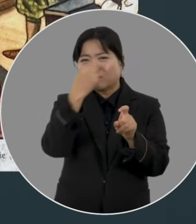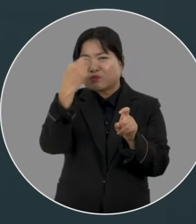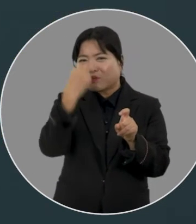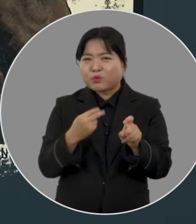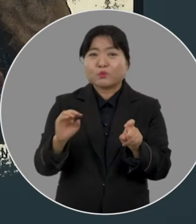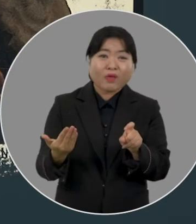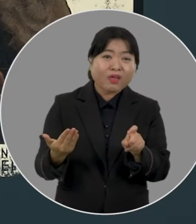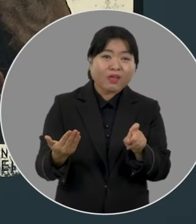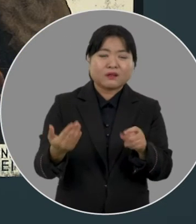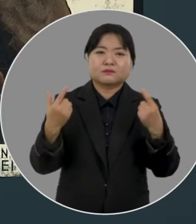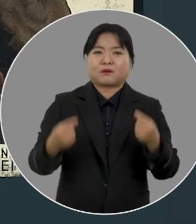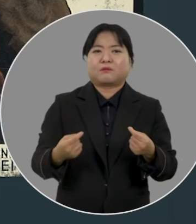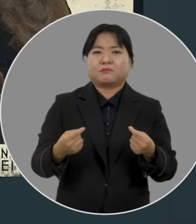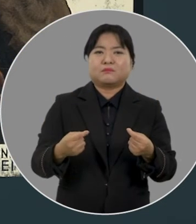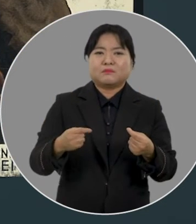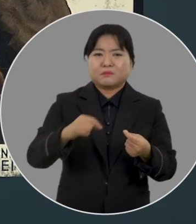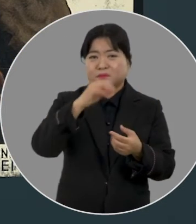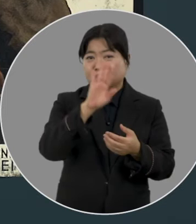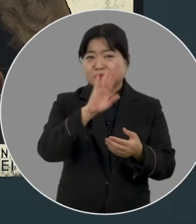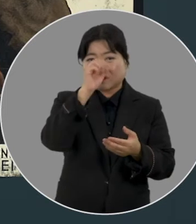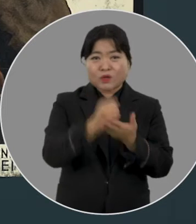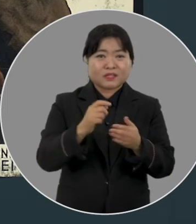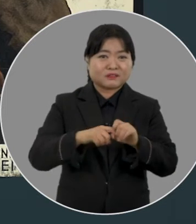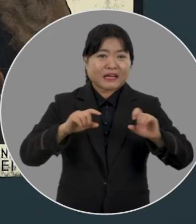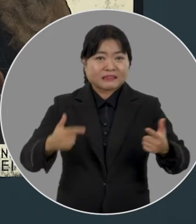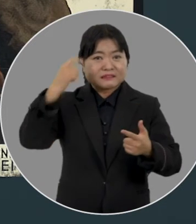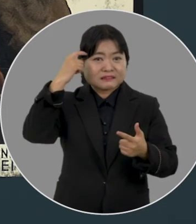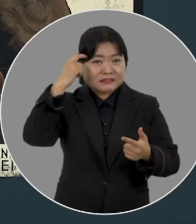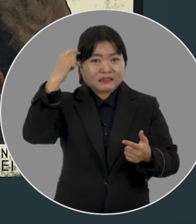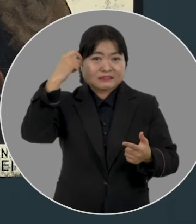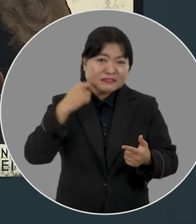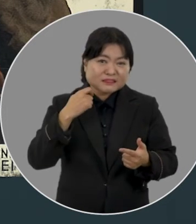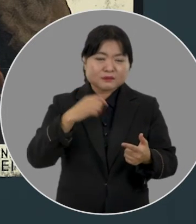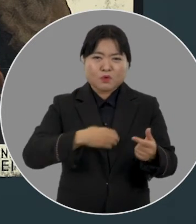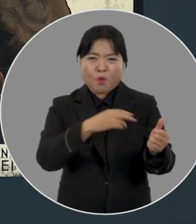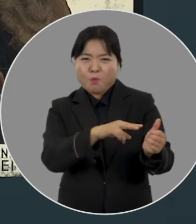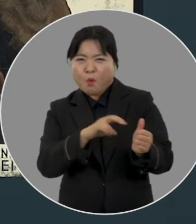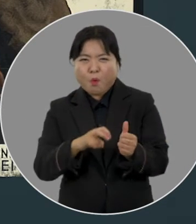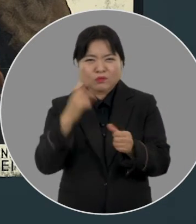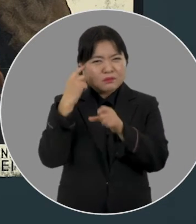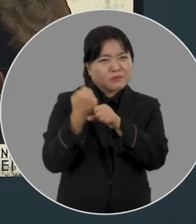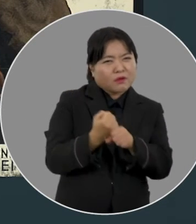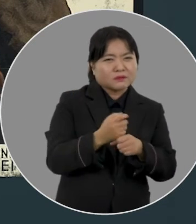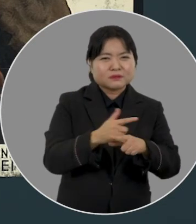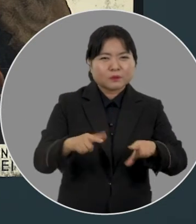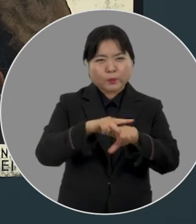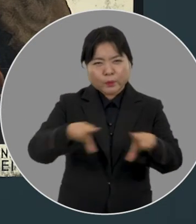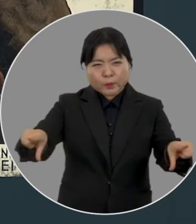것처럼 비정상적인 생각, 느낌, 혐오, 선입견 이런 것들이